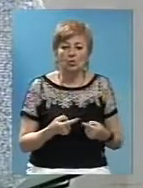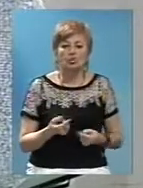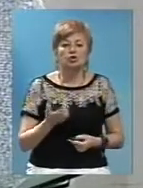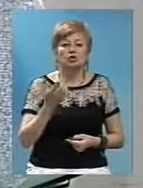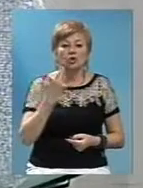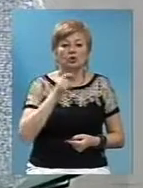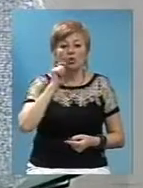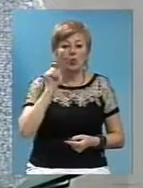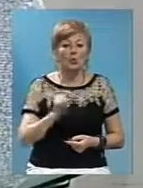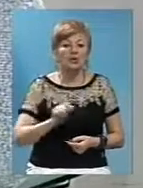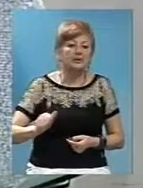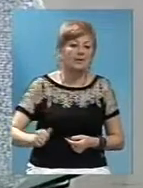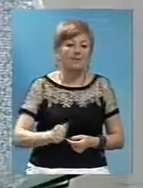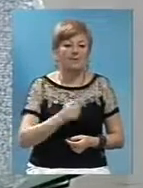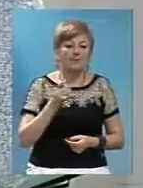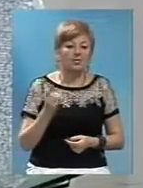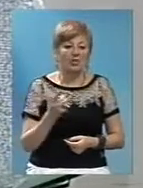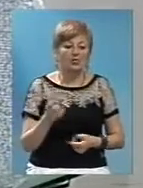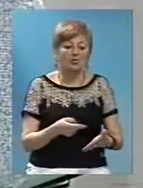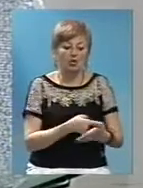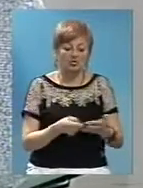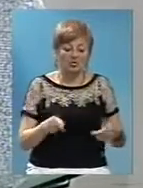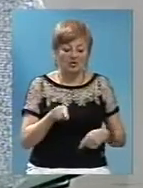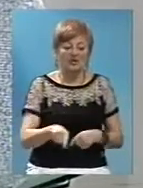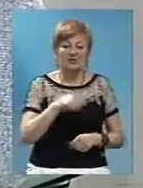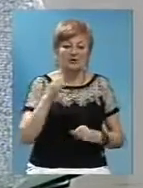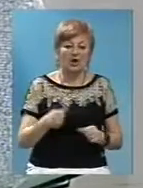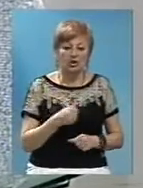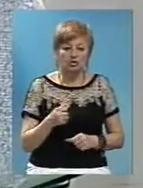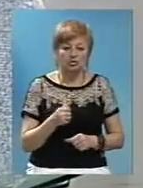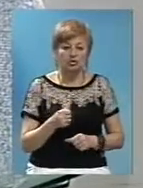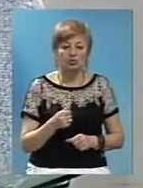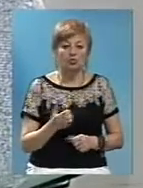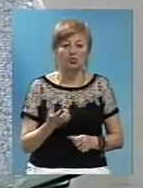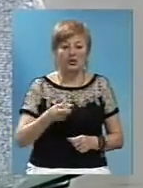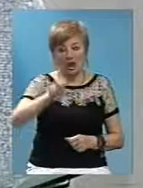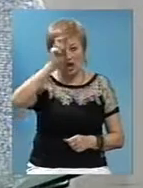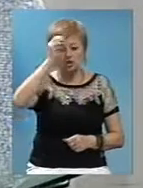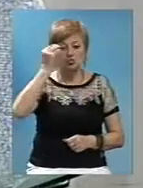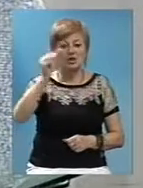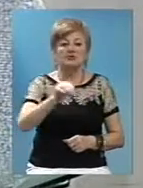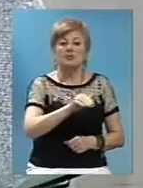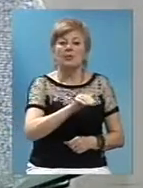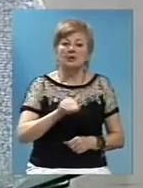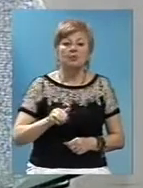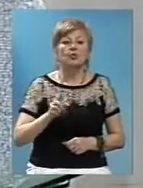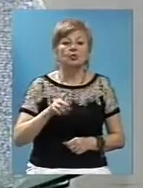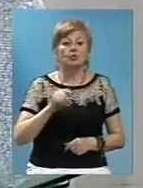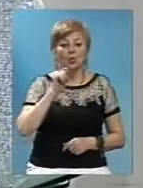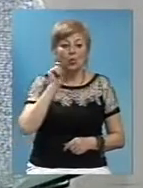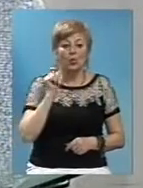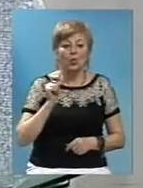що Україна вперше відзначає цього року, так, на державному рівні, ймовірно, але українці